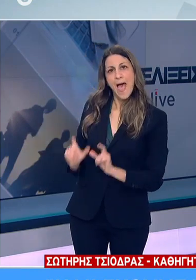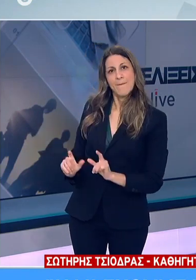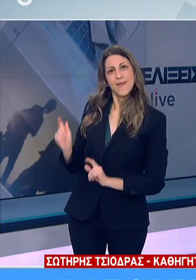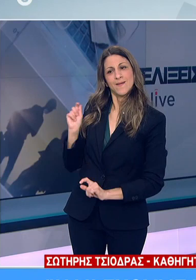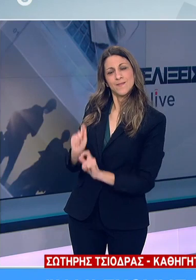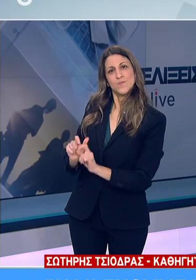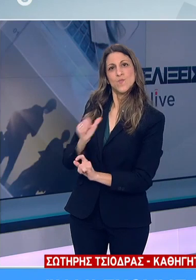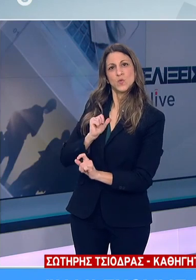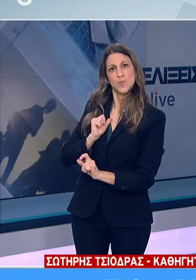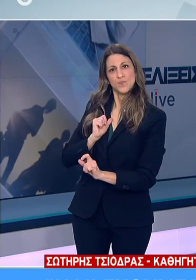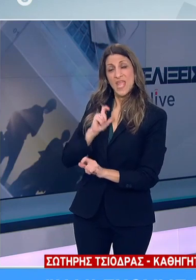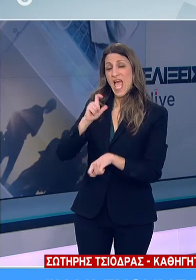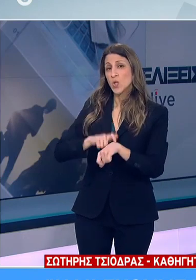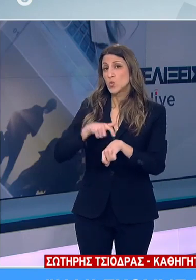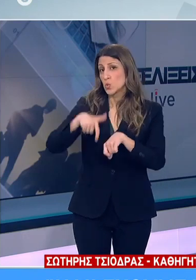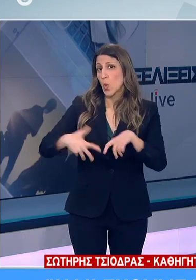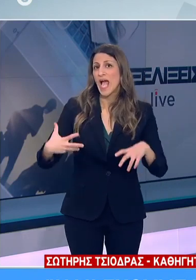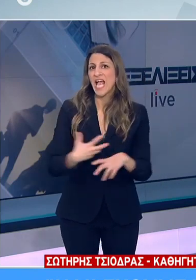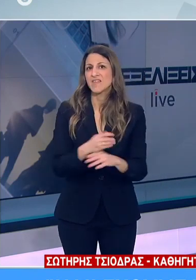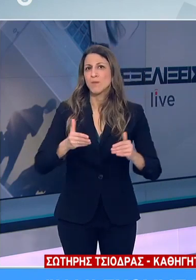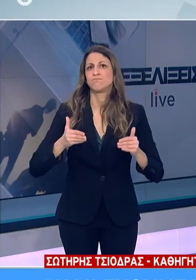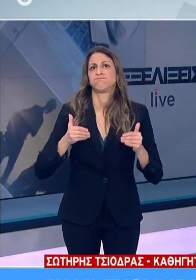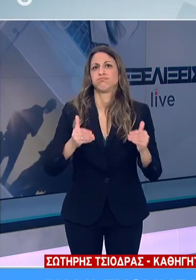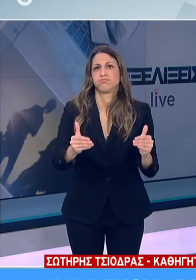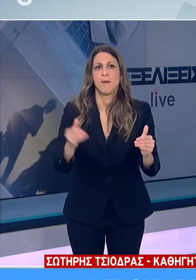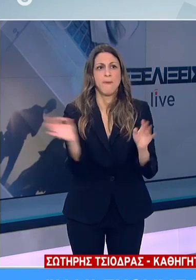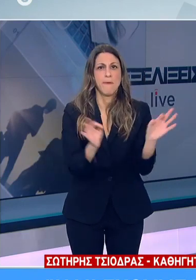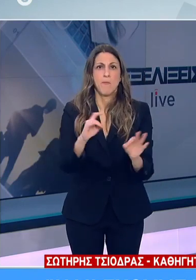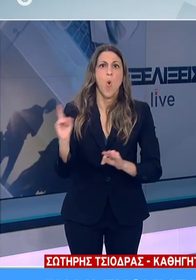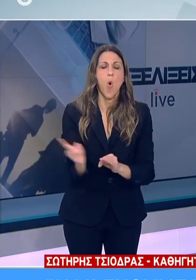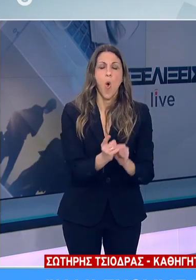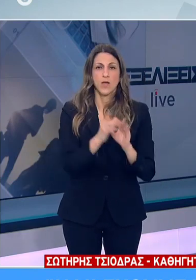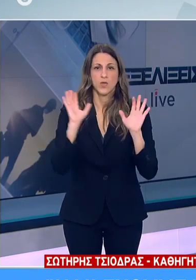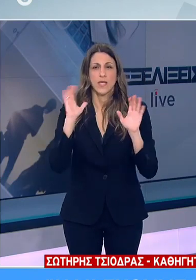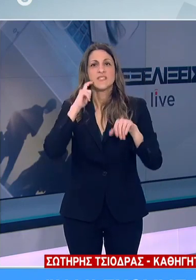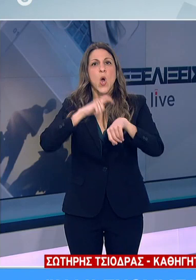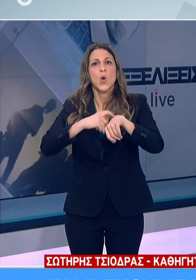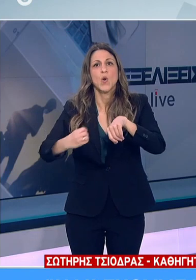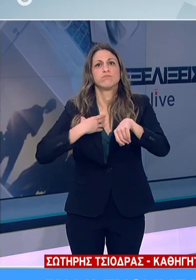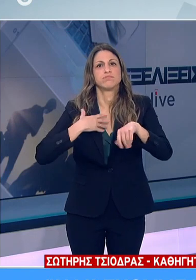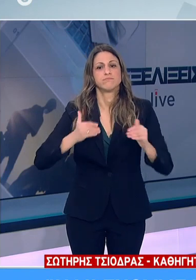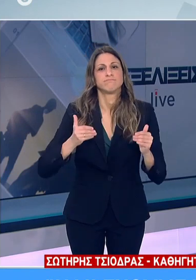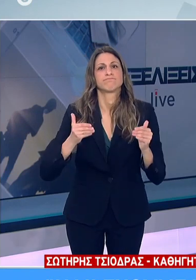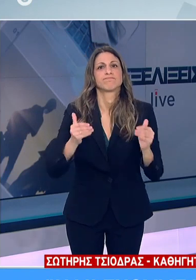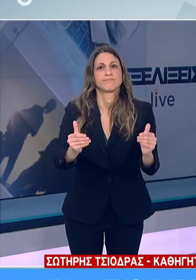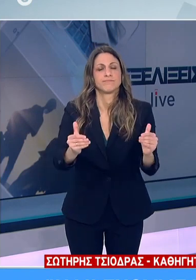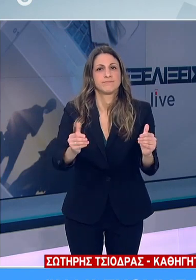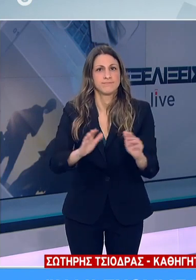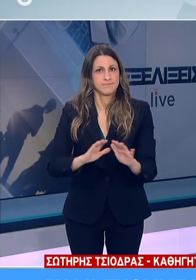την πρώτη φάση το να εκτεθούμε όλοι μαζί. Αποφύγαμε στο να νοσήσουμε σταδιακά, να νοσήσουμε όλοι μαζί και να δούμε